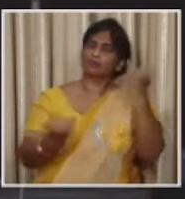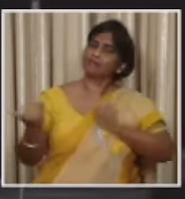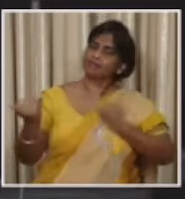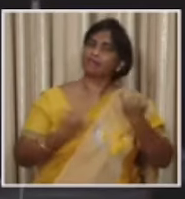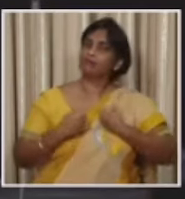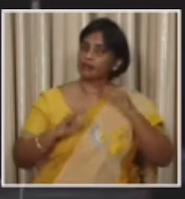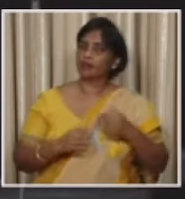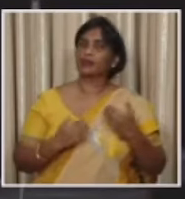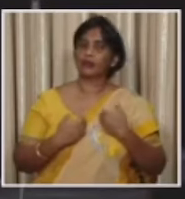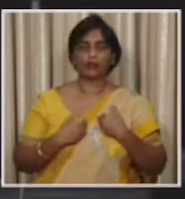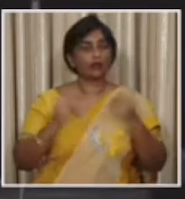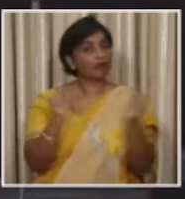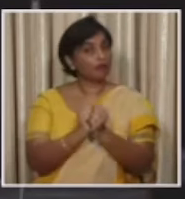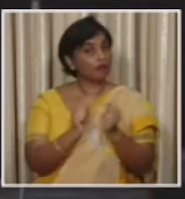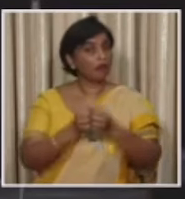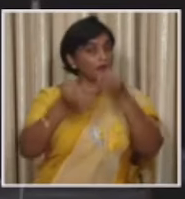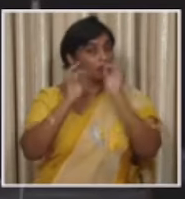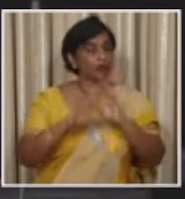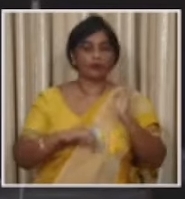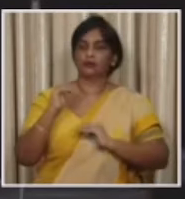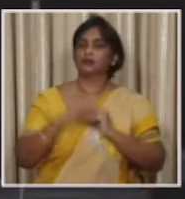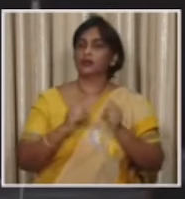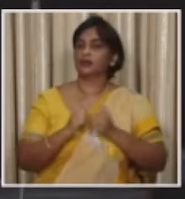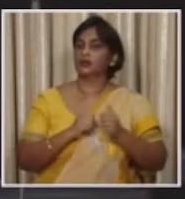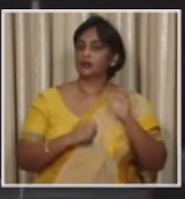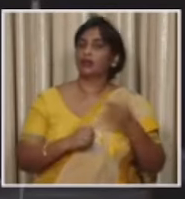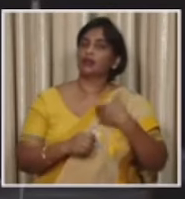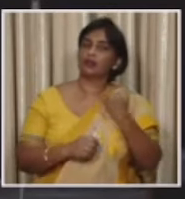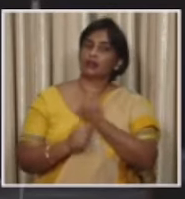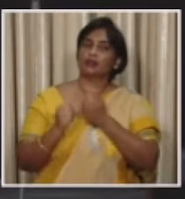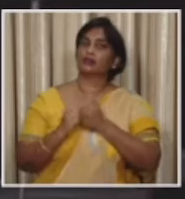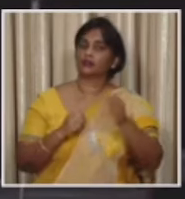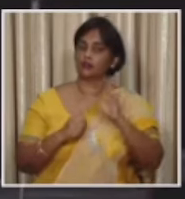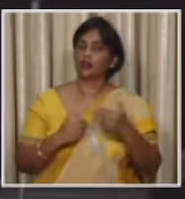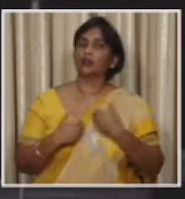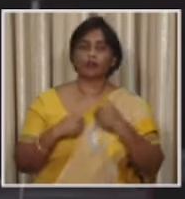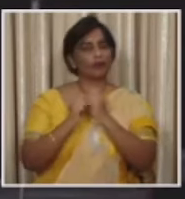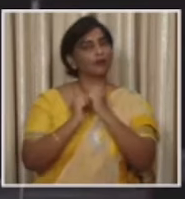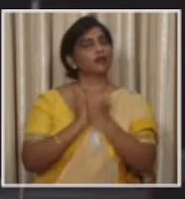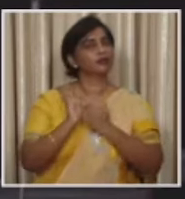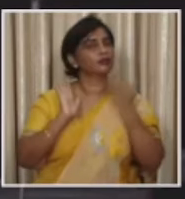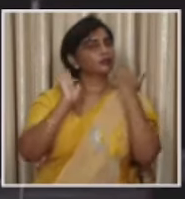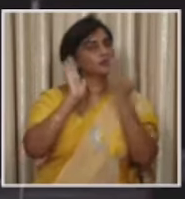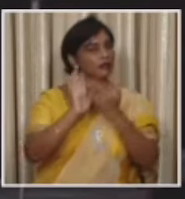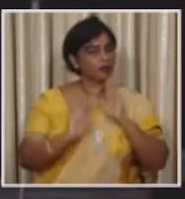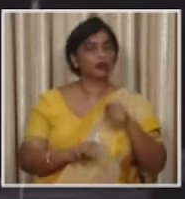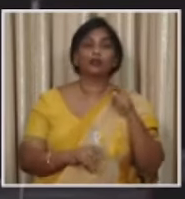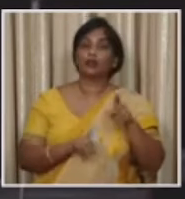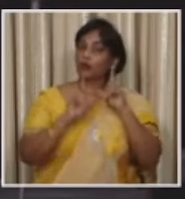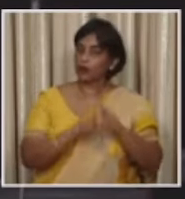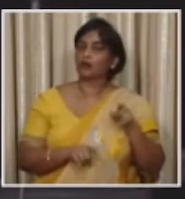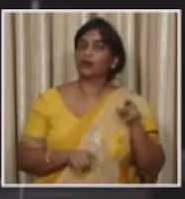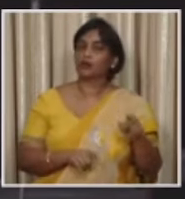විවේචනයක් ආවත් කළ යුතු නිවැරදි කිරීම් සිදු කරන්න කැප වෙලා කටයුතු කරලා තියෙනවා. අපේ වැඩපිළිවෙල අපි ඉදිරිපත් කරලා තියෙනවා. ඒ